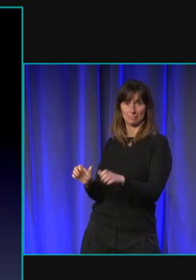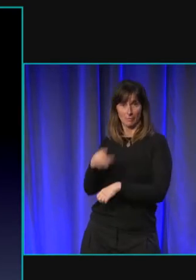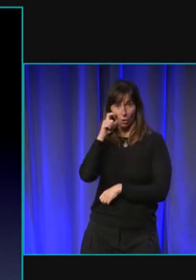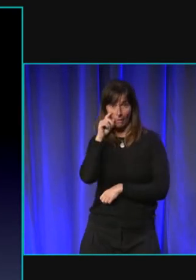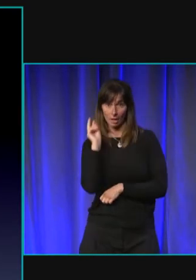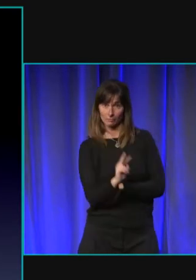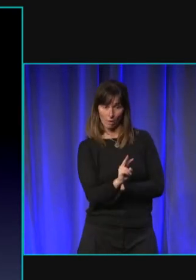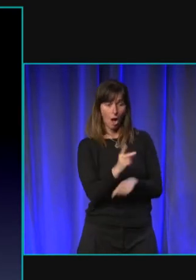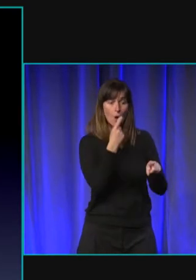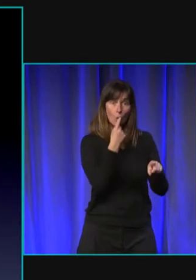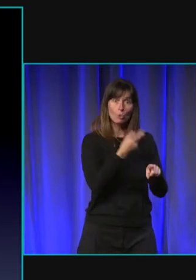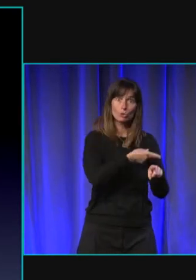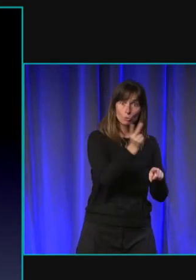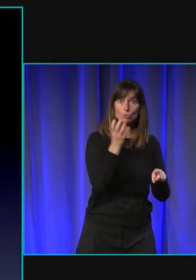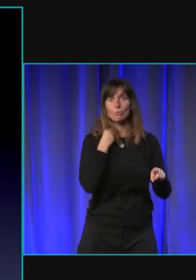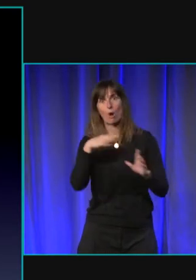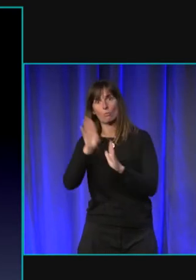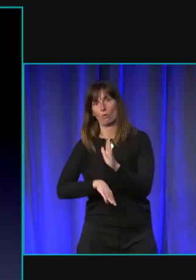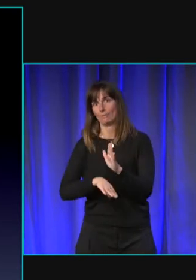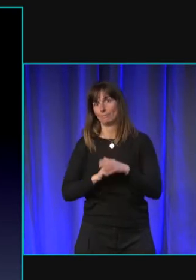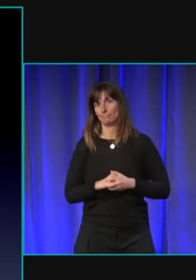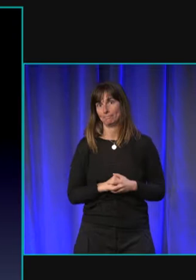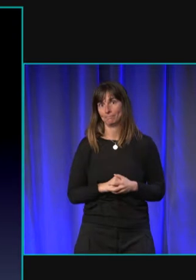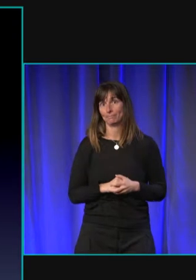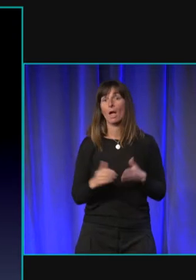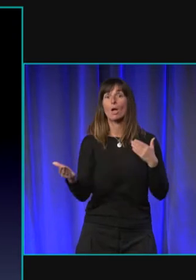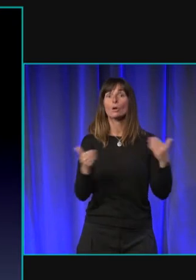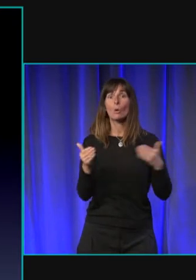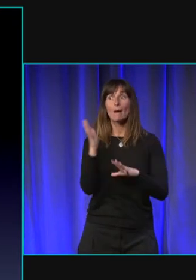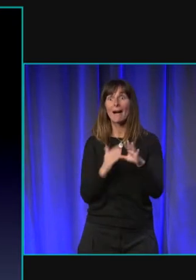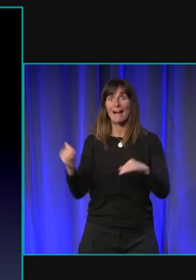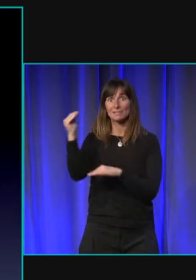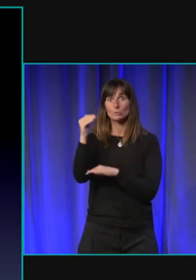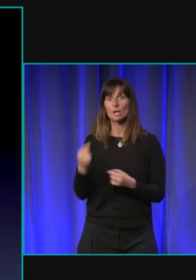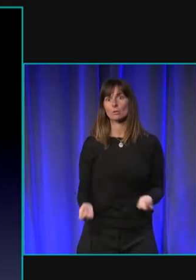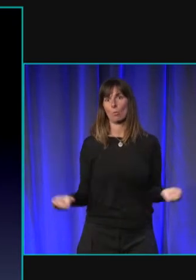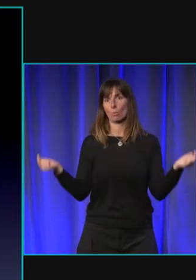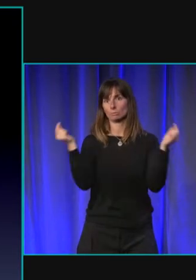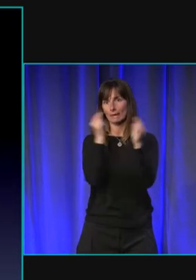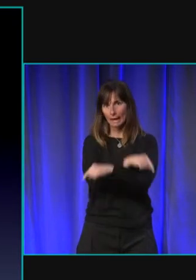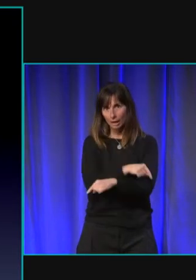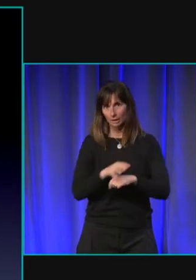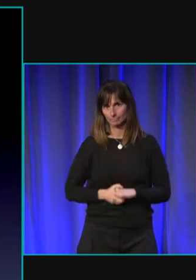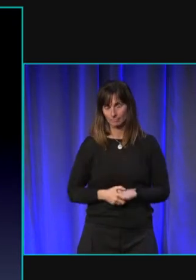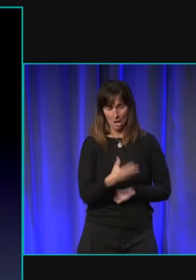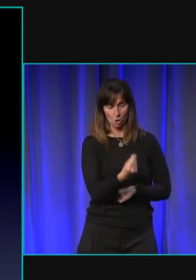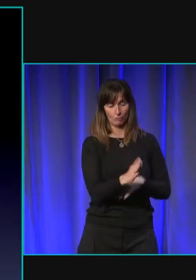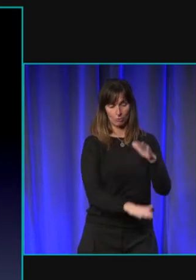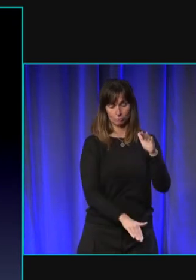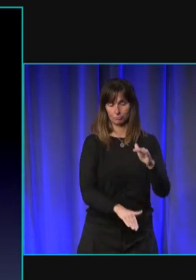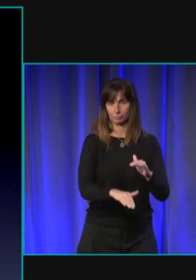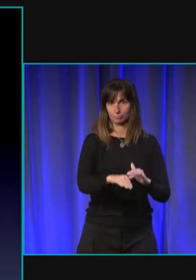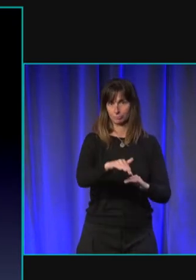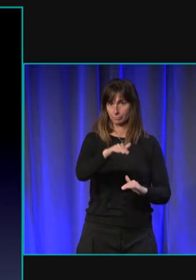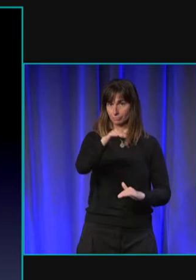de fibres rouges que de fibres blanches. Et par contre, chez l'adulte, c'est l'inverse. Lorsque l'enfant va grandir, lorsqu'il va subir la